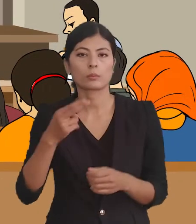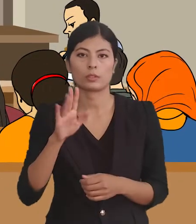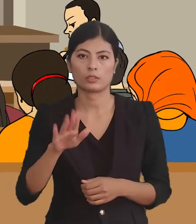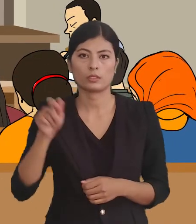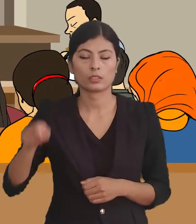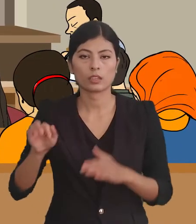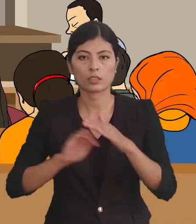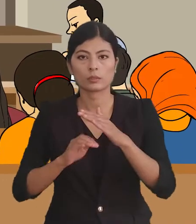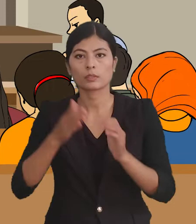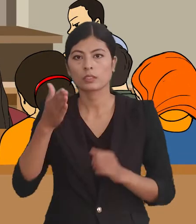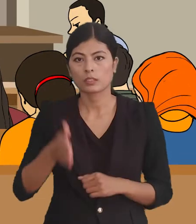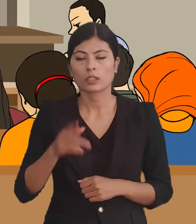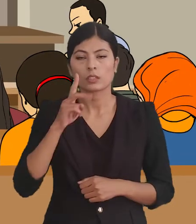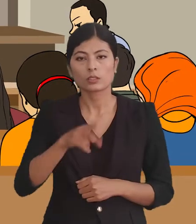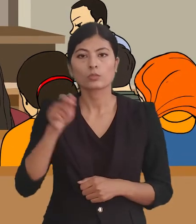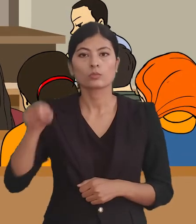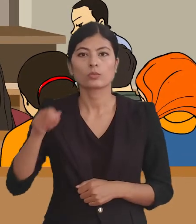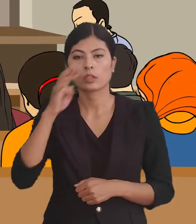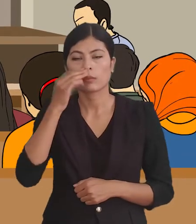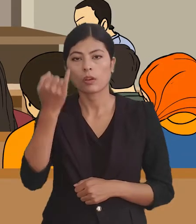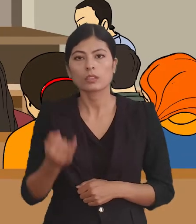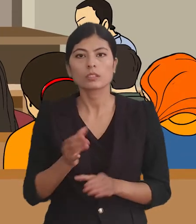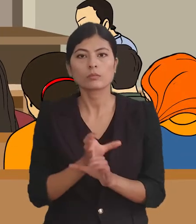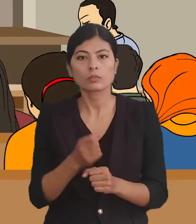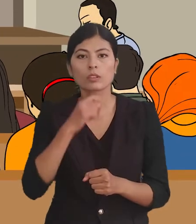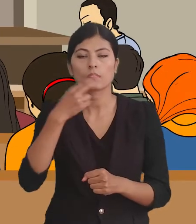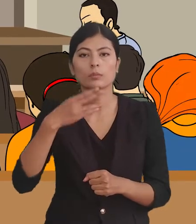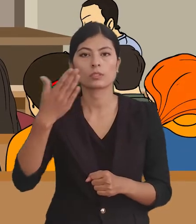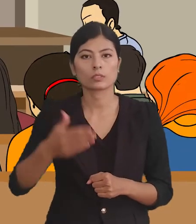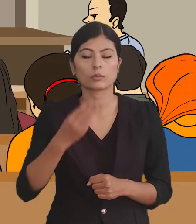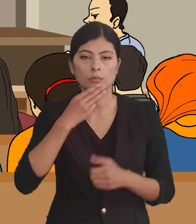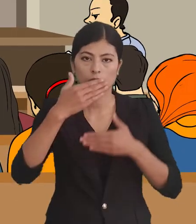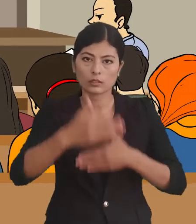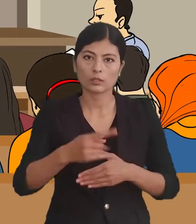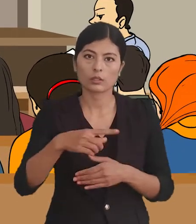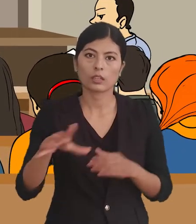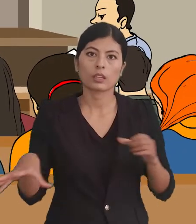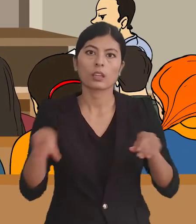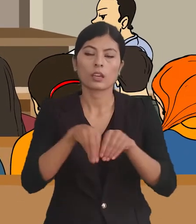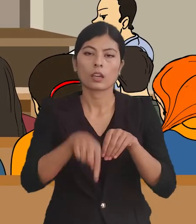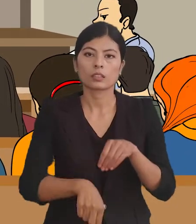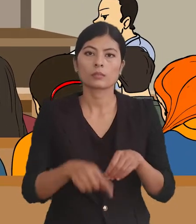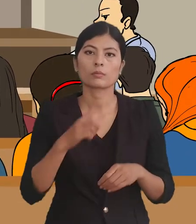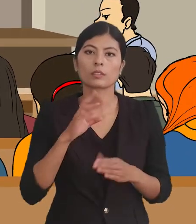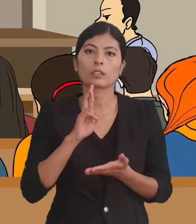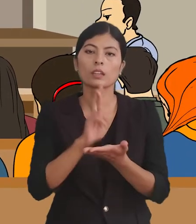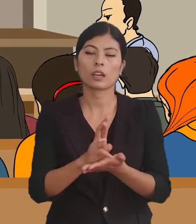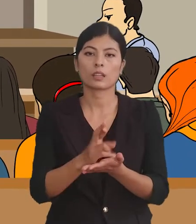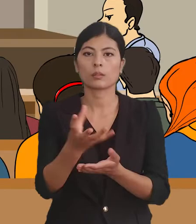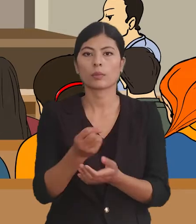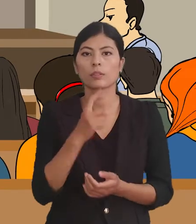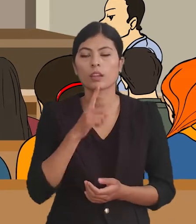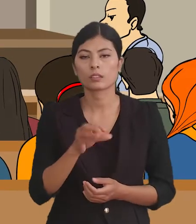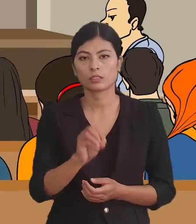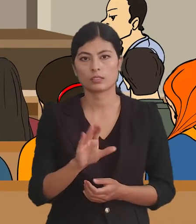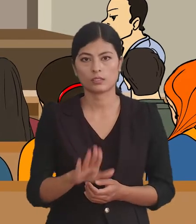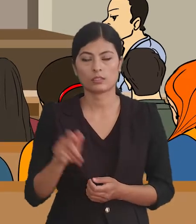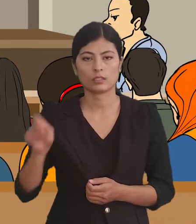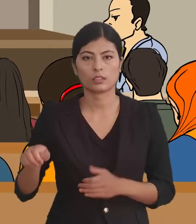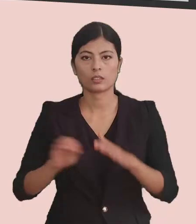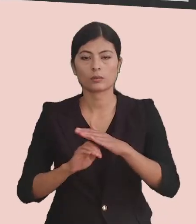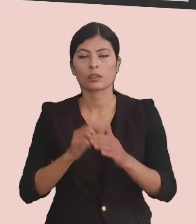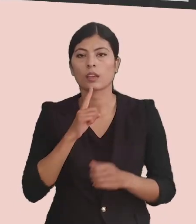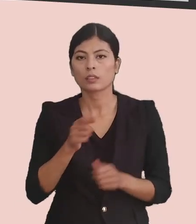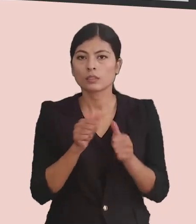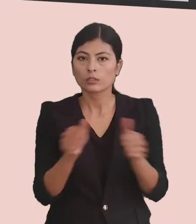है। न्यायिक समिति अंतरिम राहत मिले के आदेश दैया। स्थानीय तह में लैंगिक हिंसा निवारण